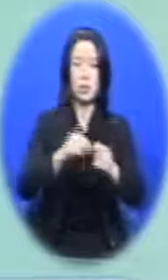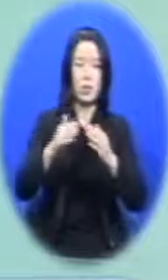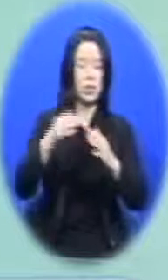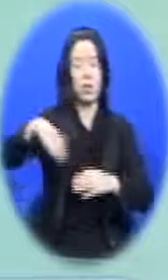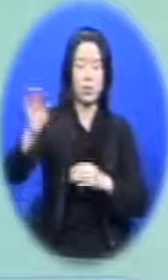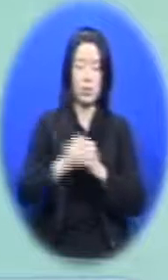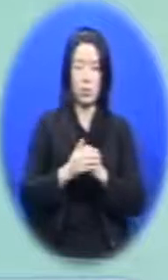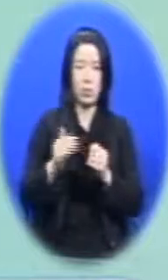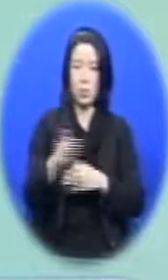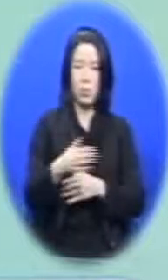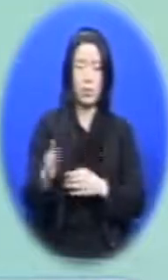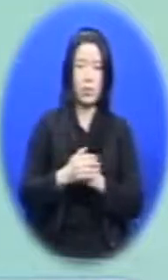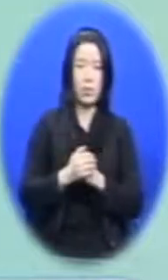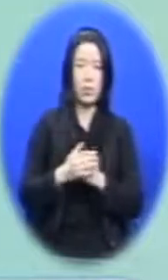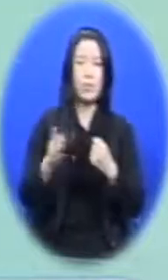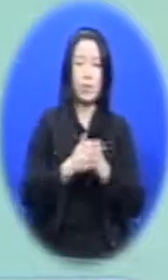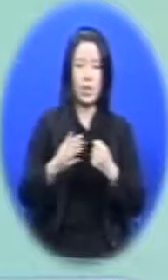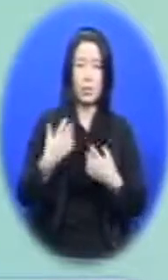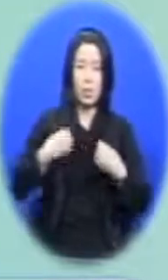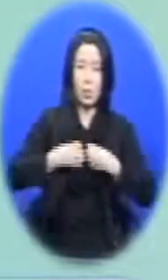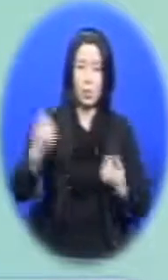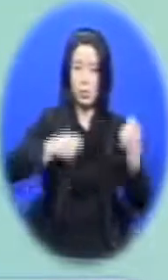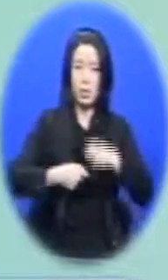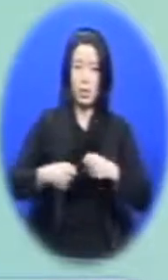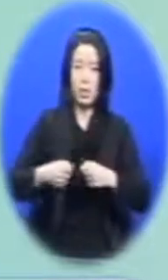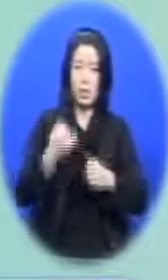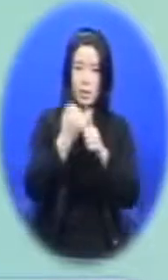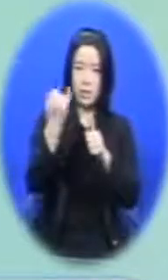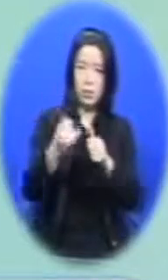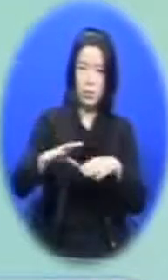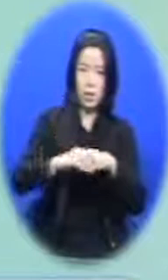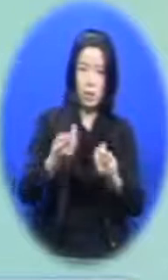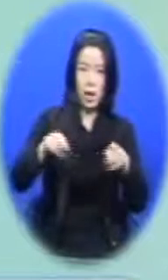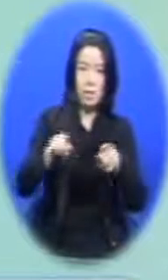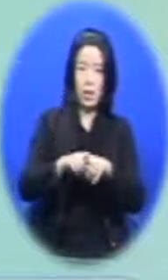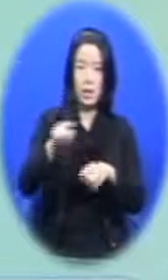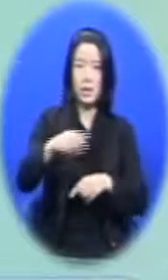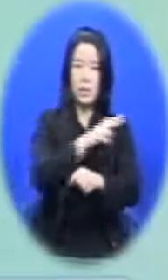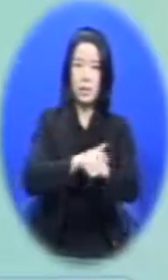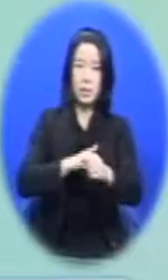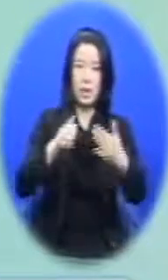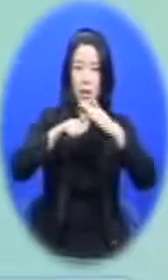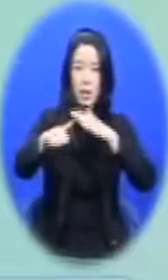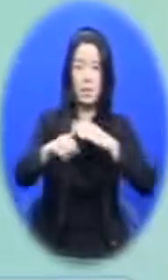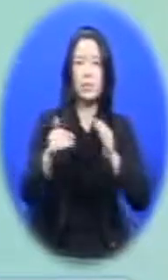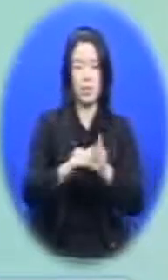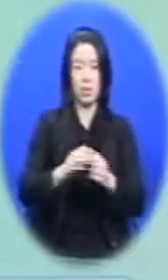가버렸어요. 그래서 또 옷 챙겨 입고 사모님 손 붙잡고 그 집사님 집에 신방을